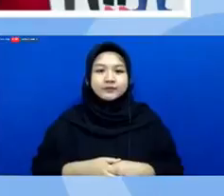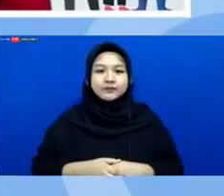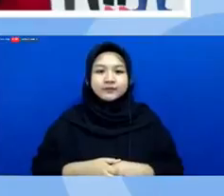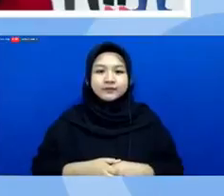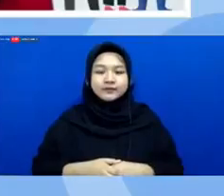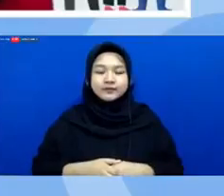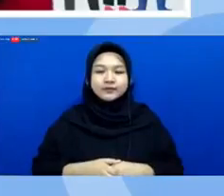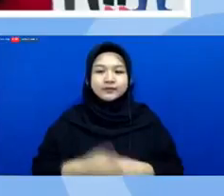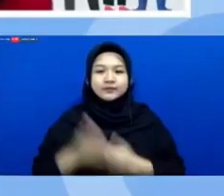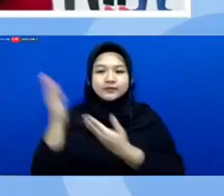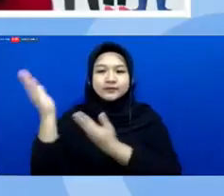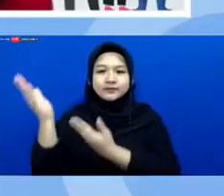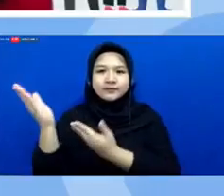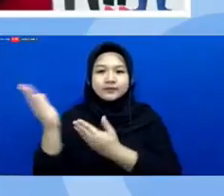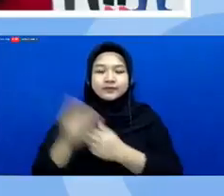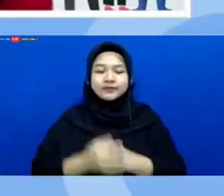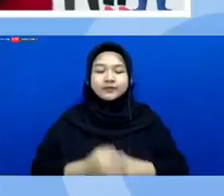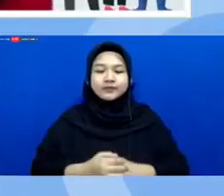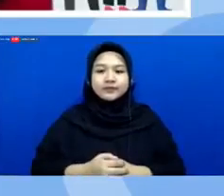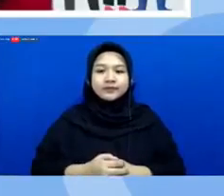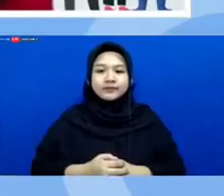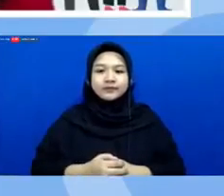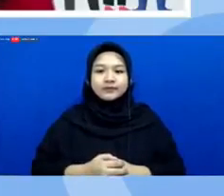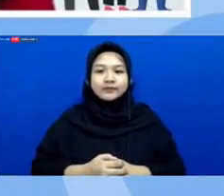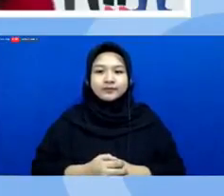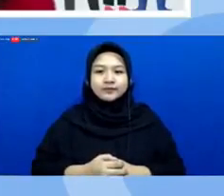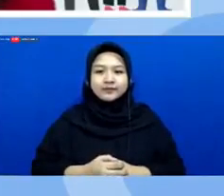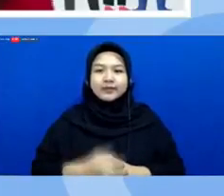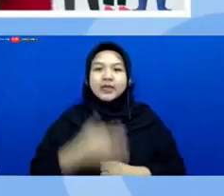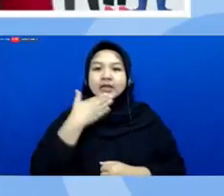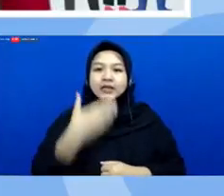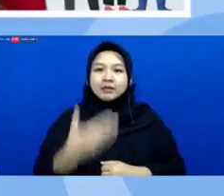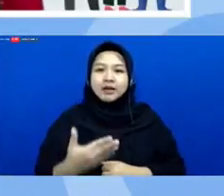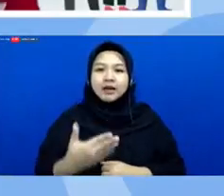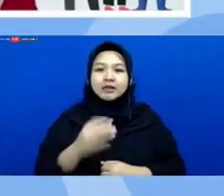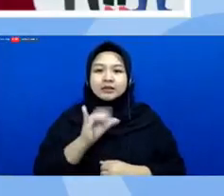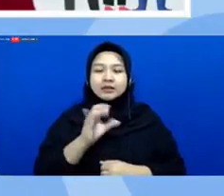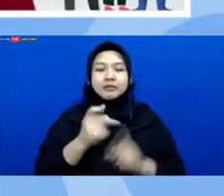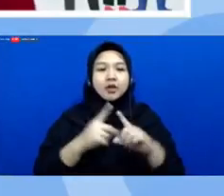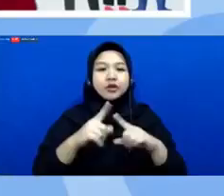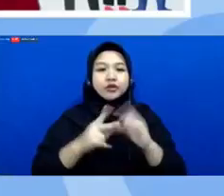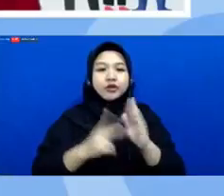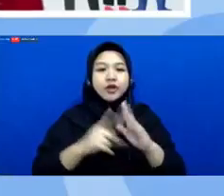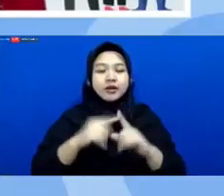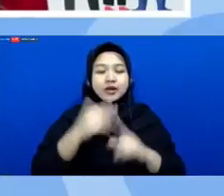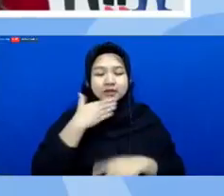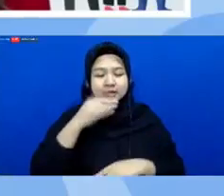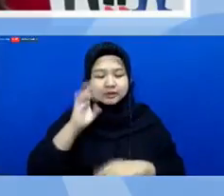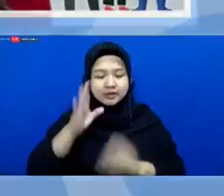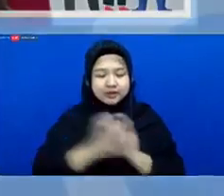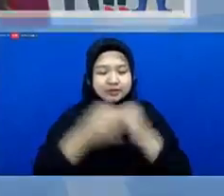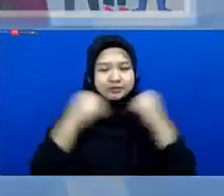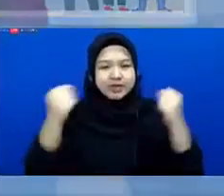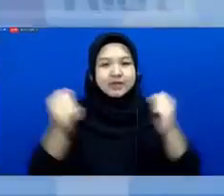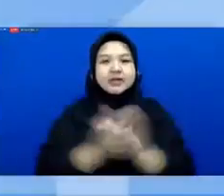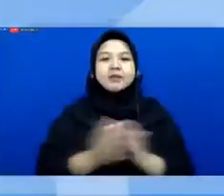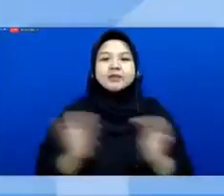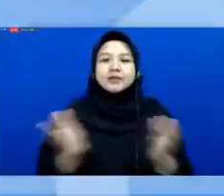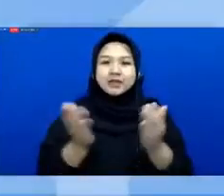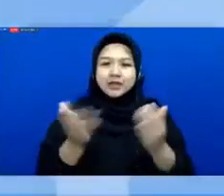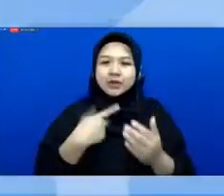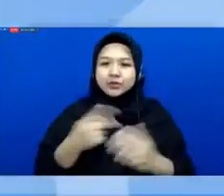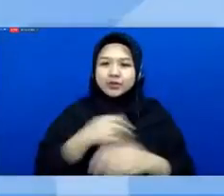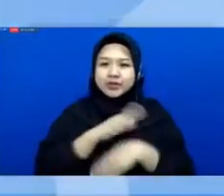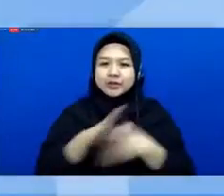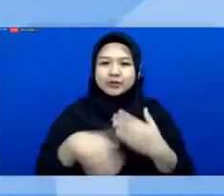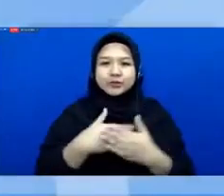Amir, dipersilahkan untuk waktunya. Terima kasih Mbak Yohana. Selamat siang, salam sehat dan salam sejahtera buat kita